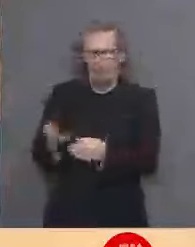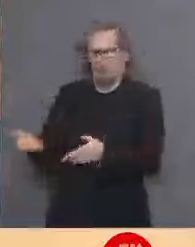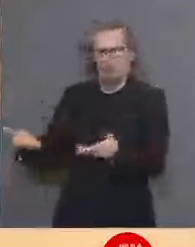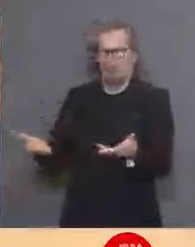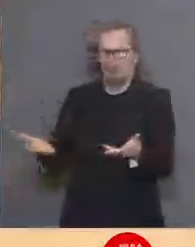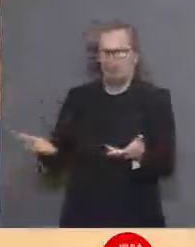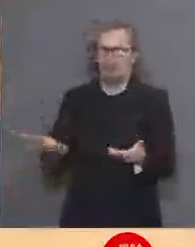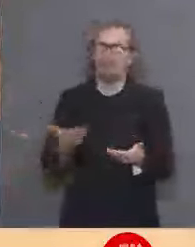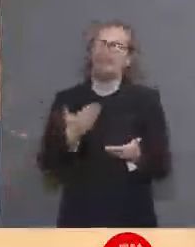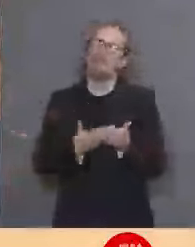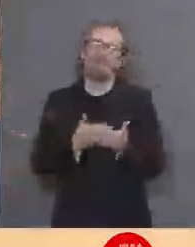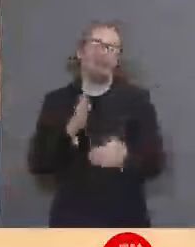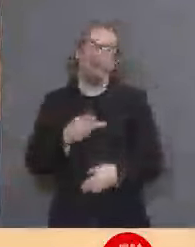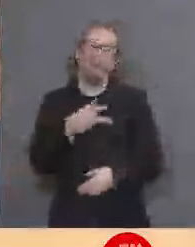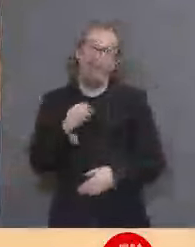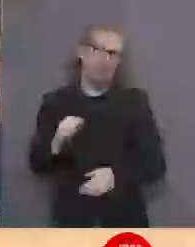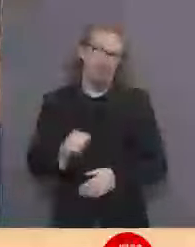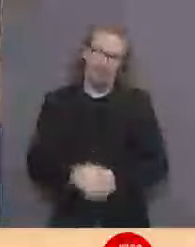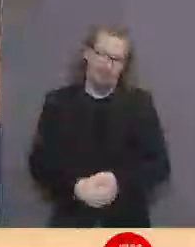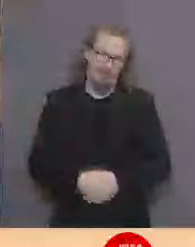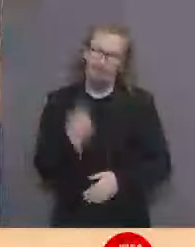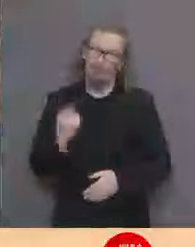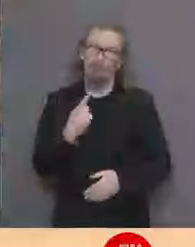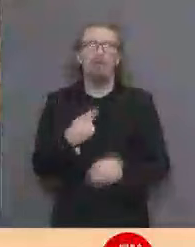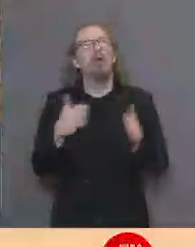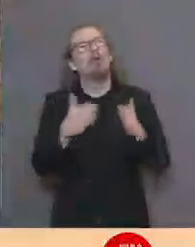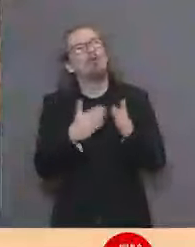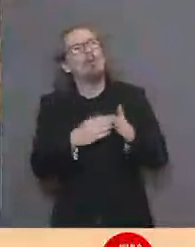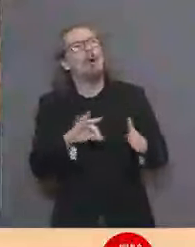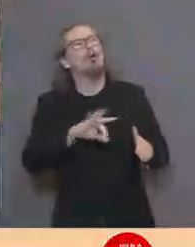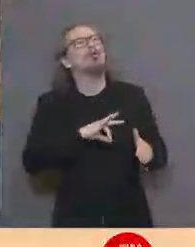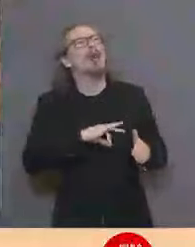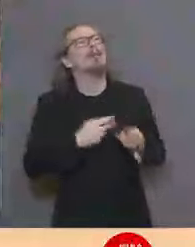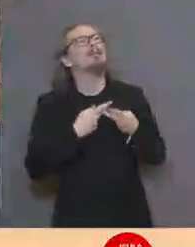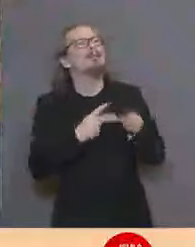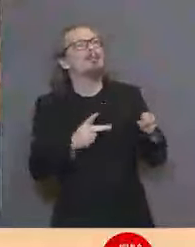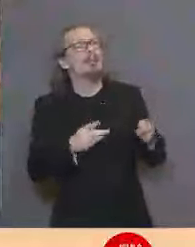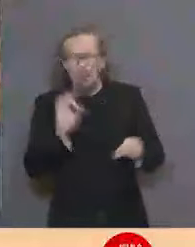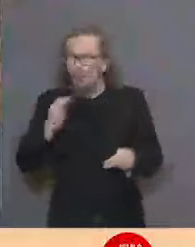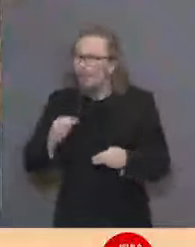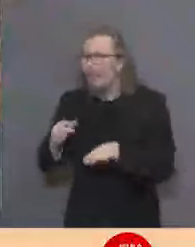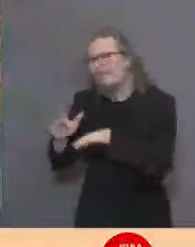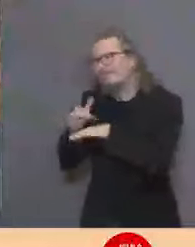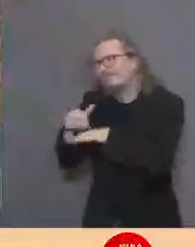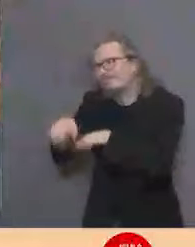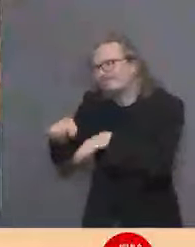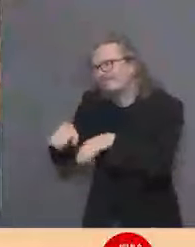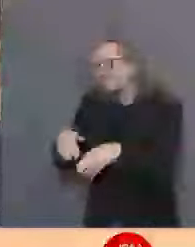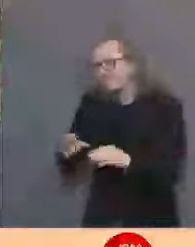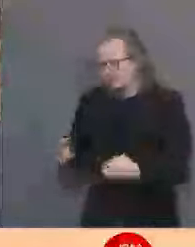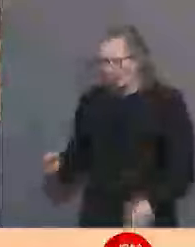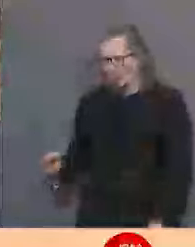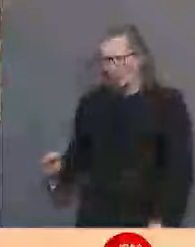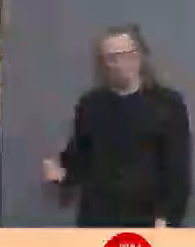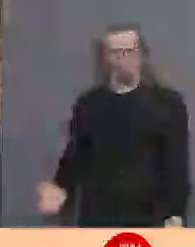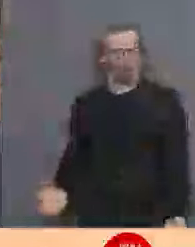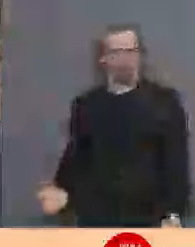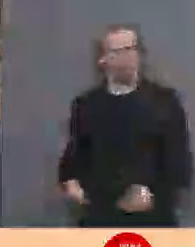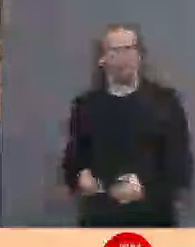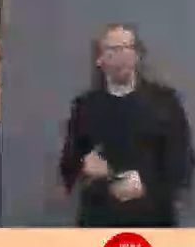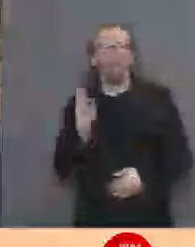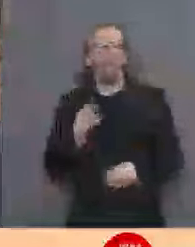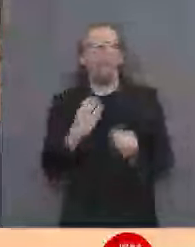tout le génie du socialisme. Demandez donc des toilettes publiques, on vous donnera un pédiluve. Des pelouses récréatives et